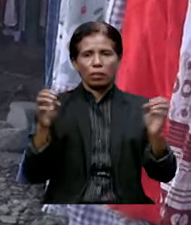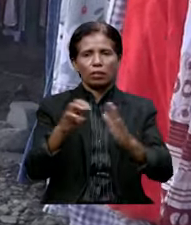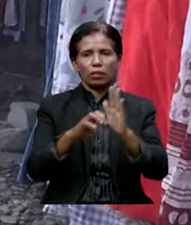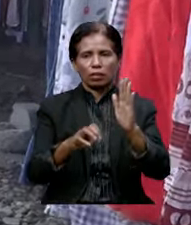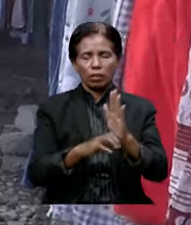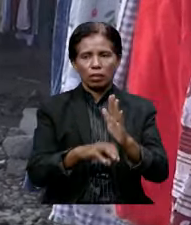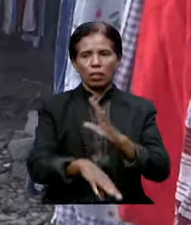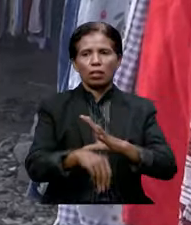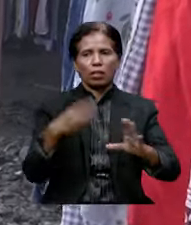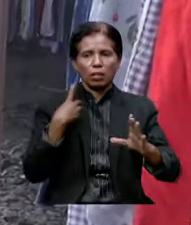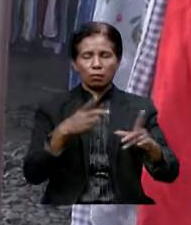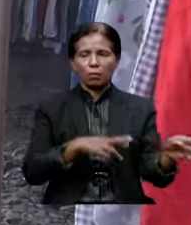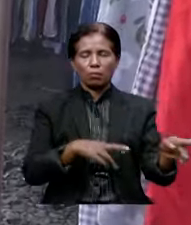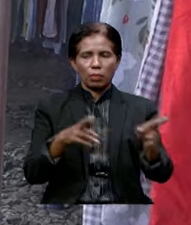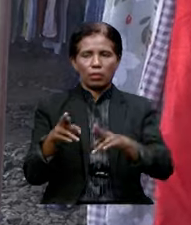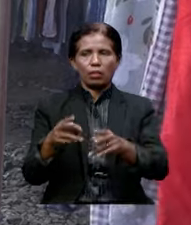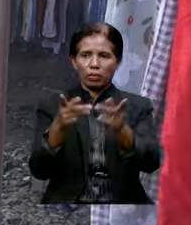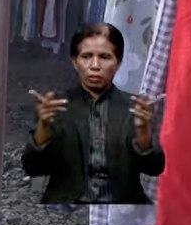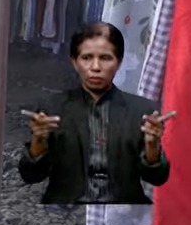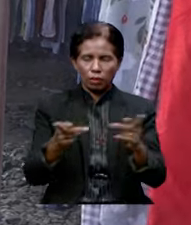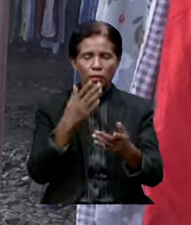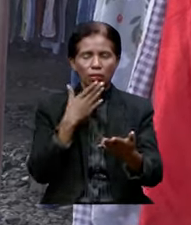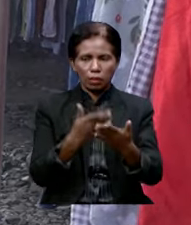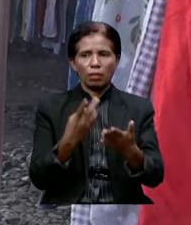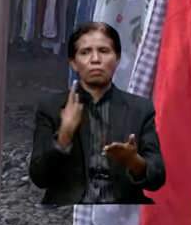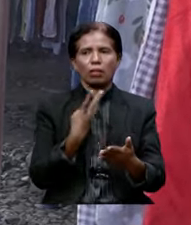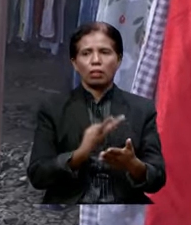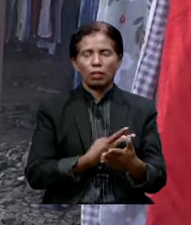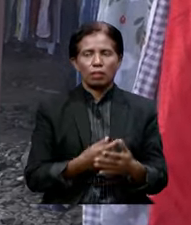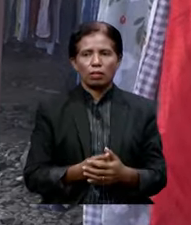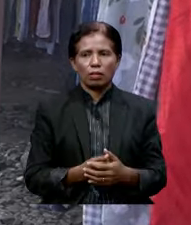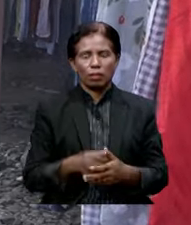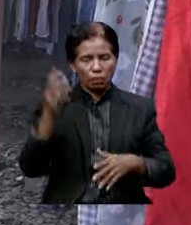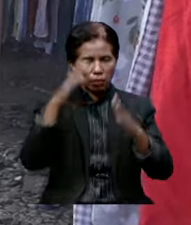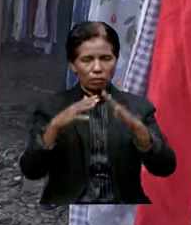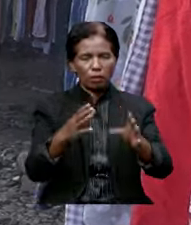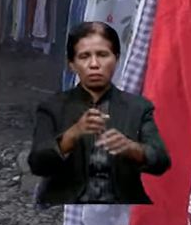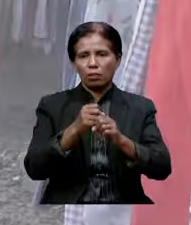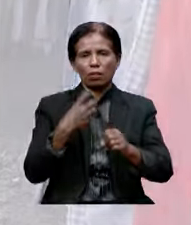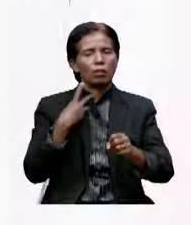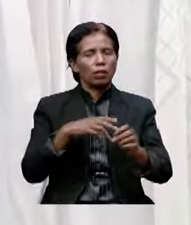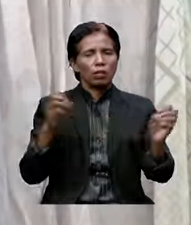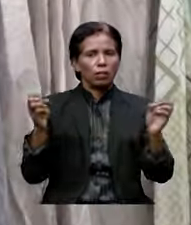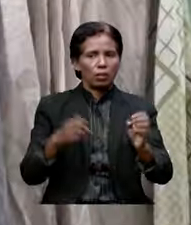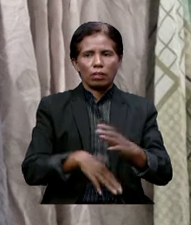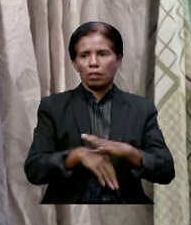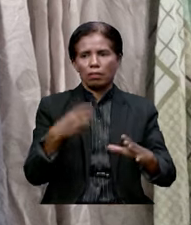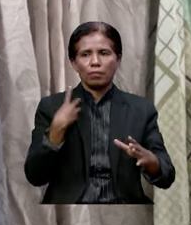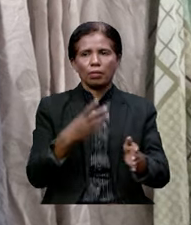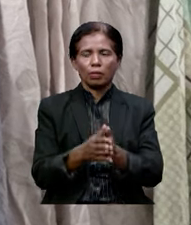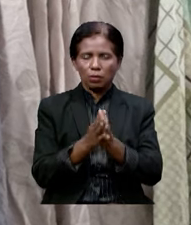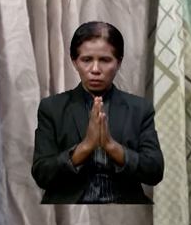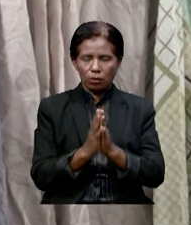sai oin sai mas am sai pronto mai be fatin seguro ba ami aturung rang ami ala koi sai duni amne agency mak